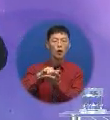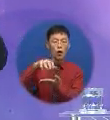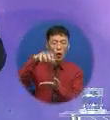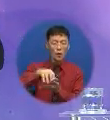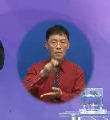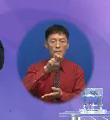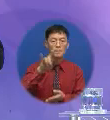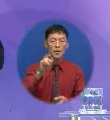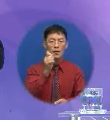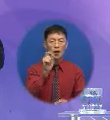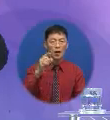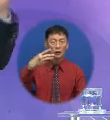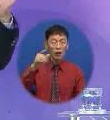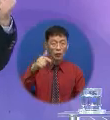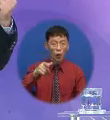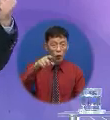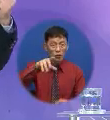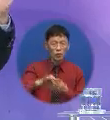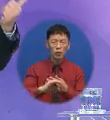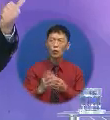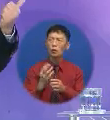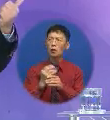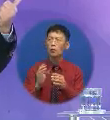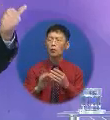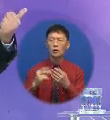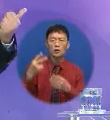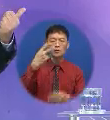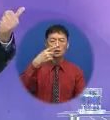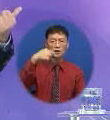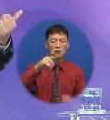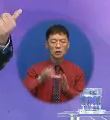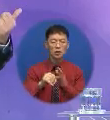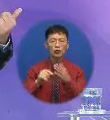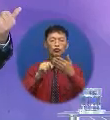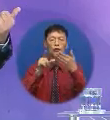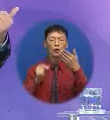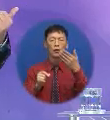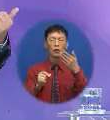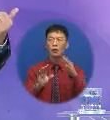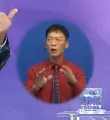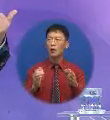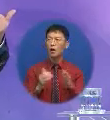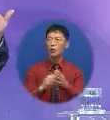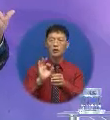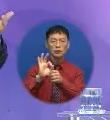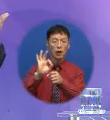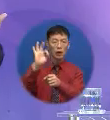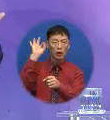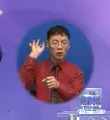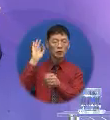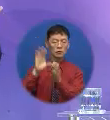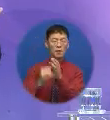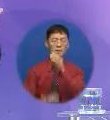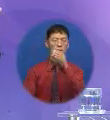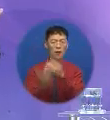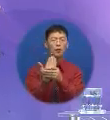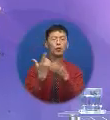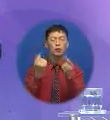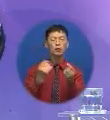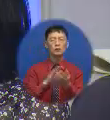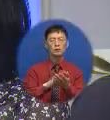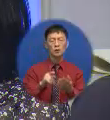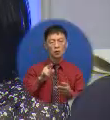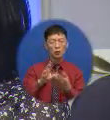한복판 맨하탄에서. 이게 일어난 때가 2001년 9월이니까 지금부터 딱 한 10년 전쯤